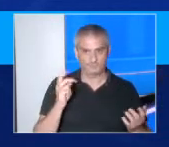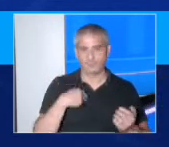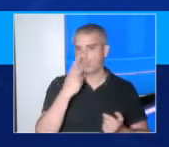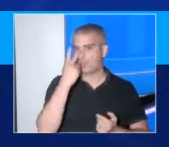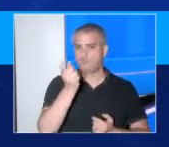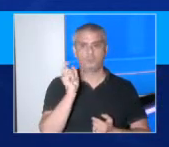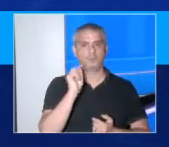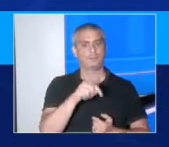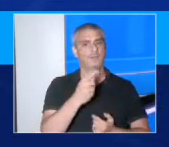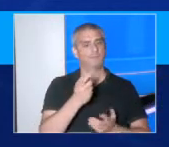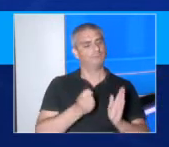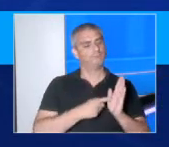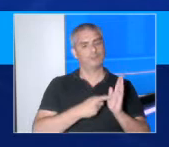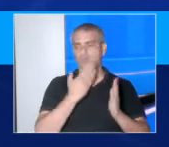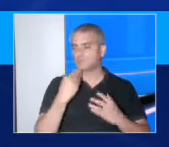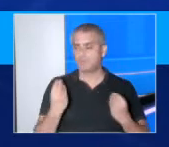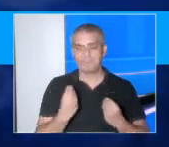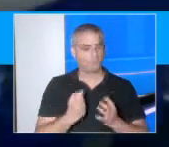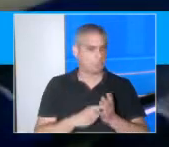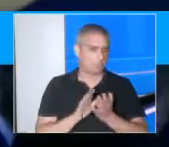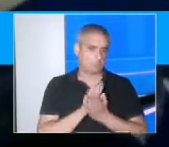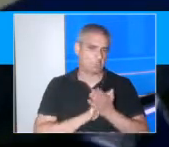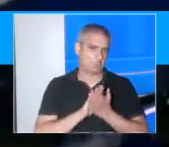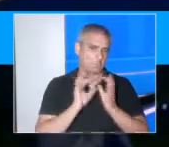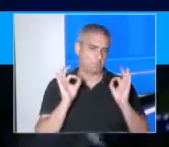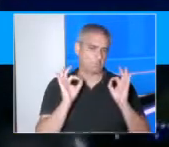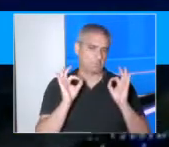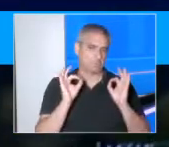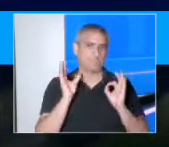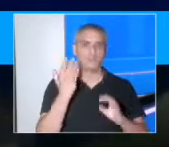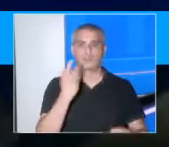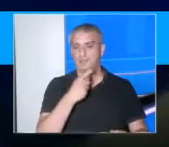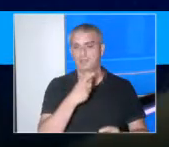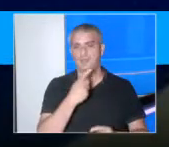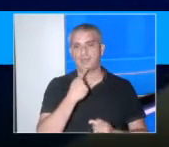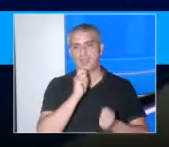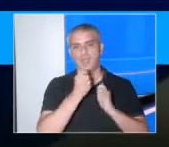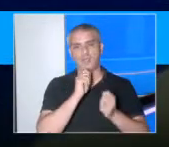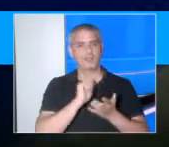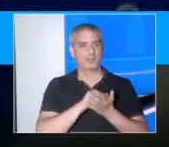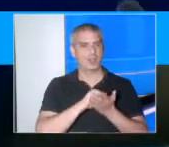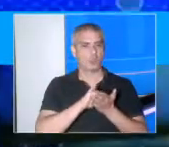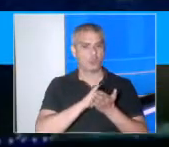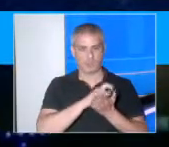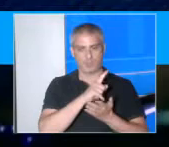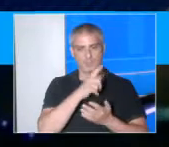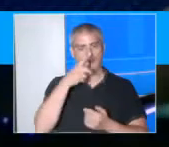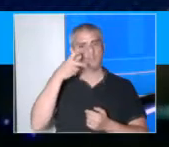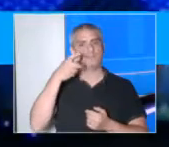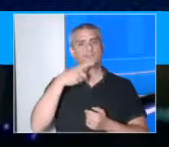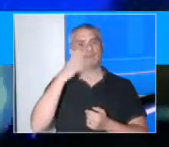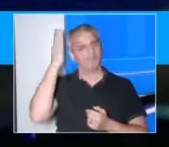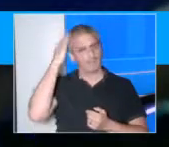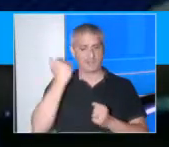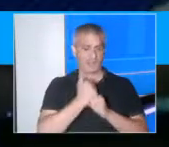שהם באים לדרוש מישראל איזה שהם דרישות. היה גם את הרעיון לניו יורק טיימס, שבנט נתן מוקדם יותר השבוע